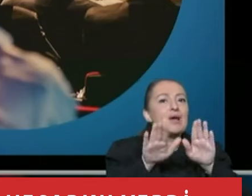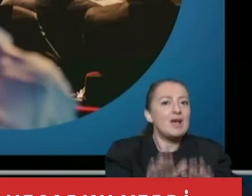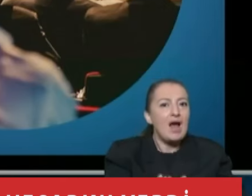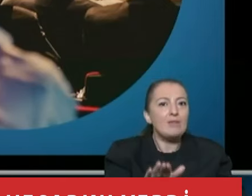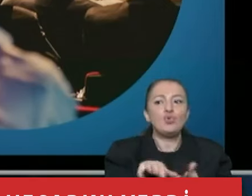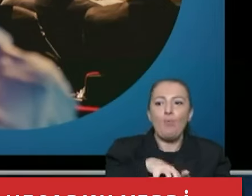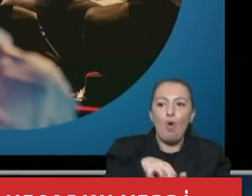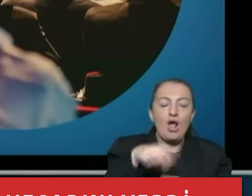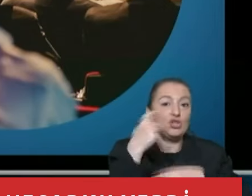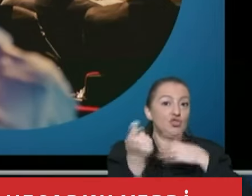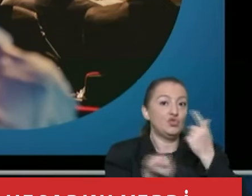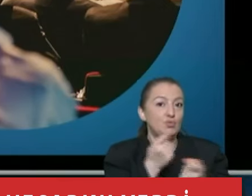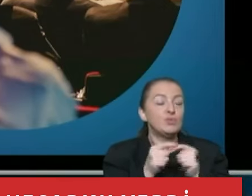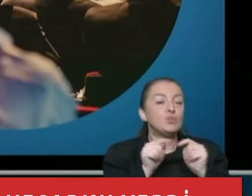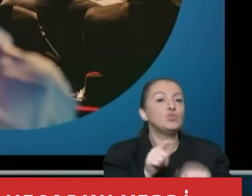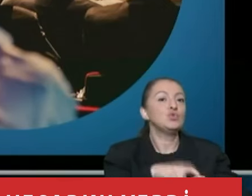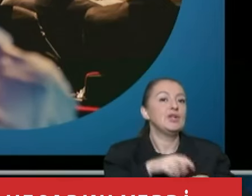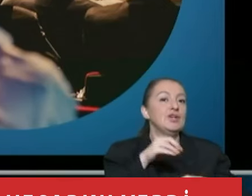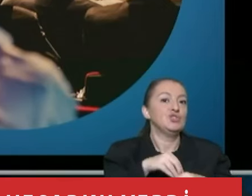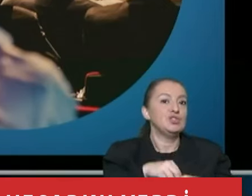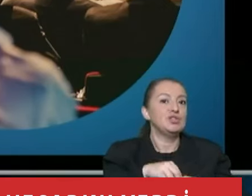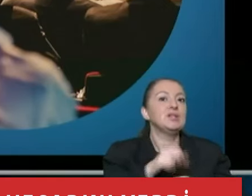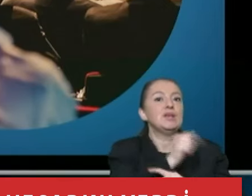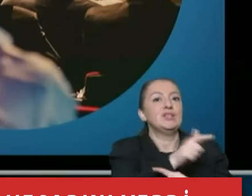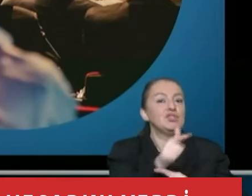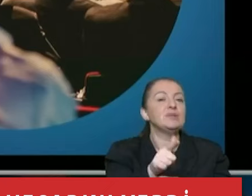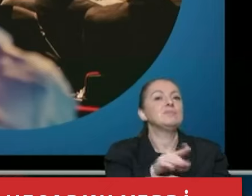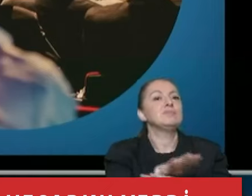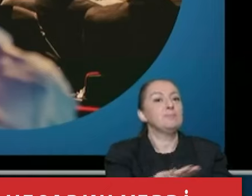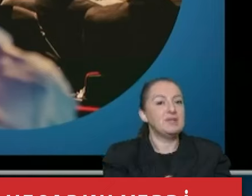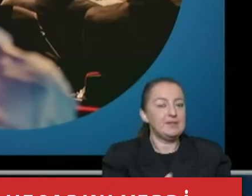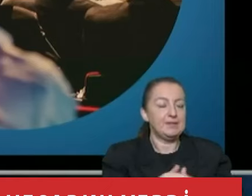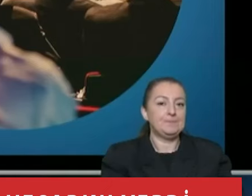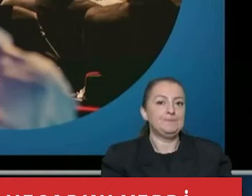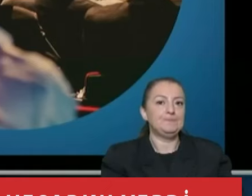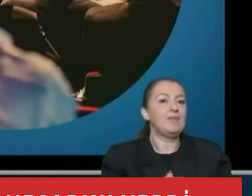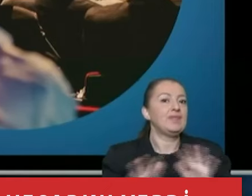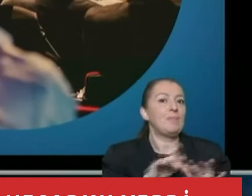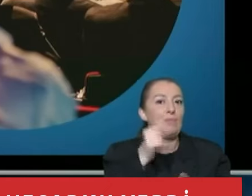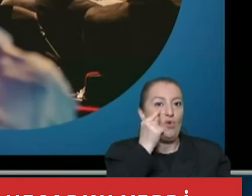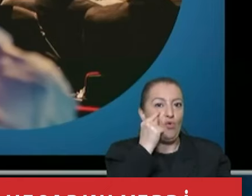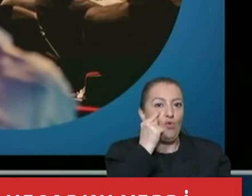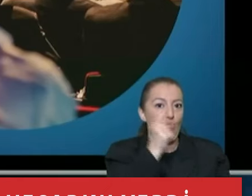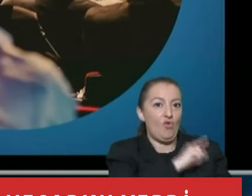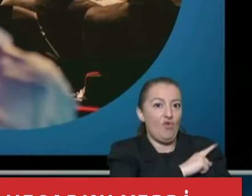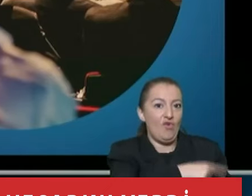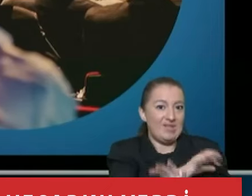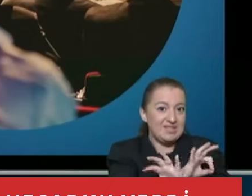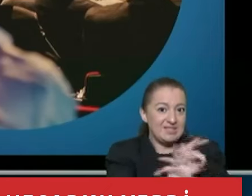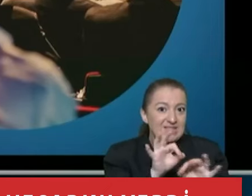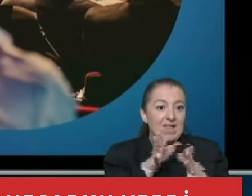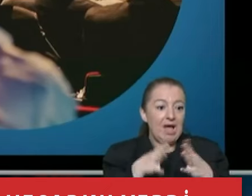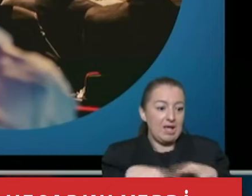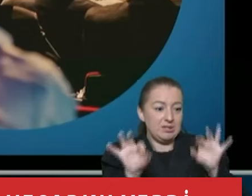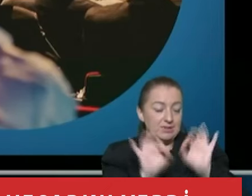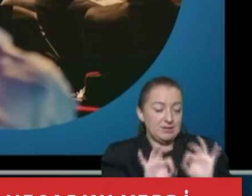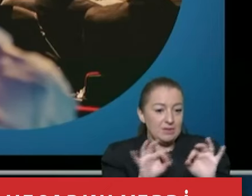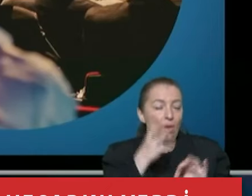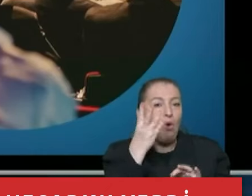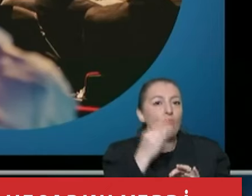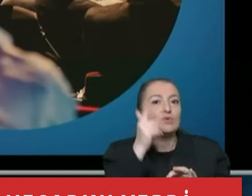çalışmalarının bu süreç içerisinde ilçelerimizde tamamladık depreme dayanıksız ve hazırlıksız olmasının acısını